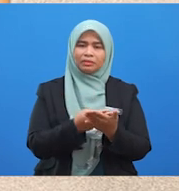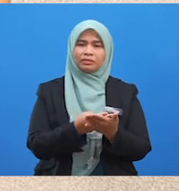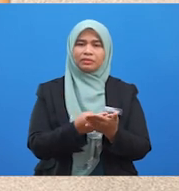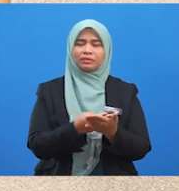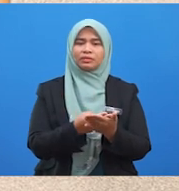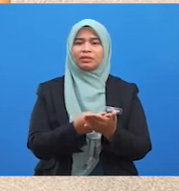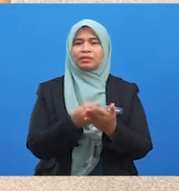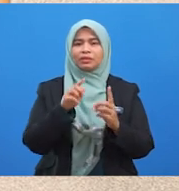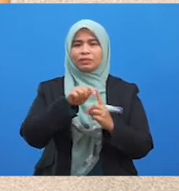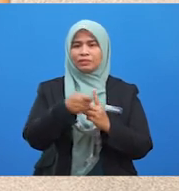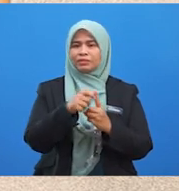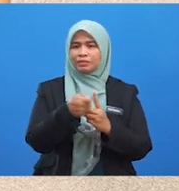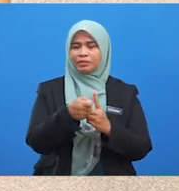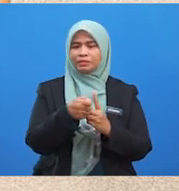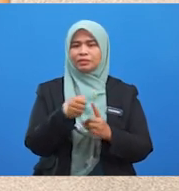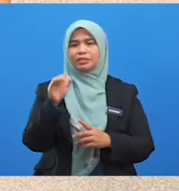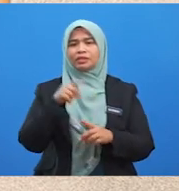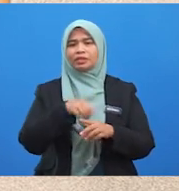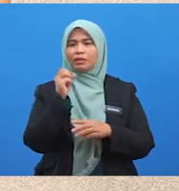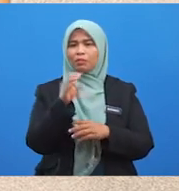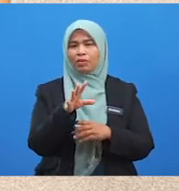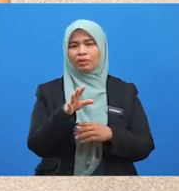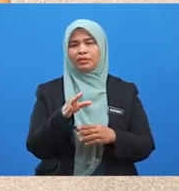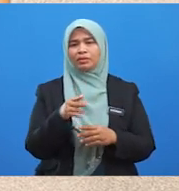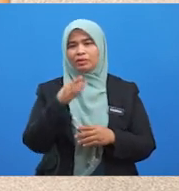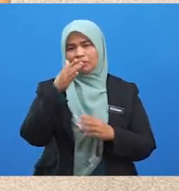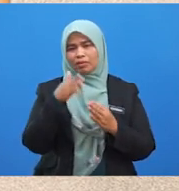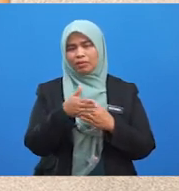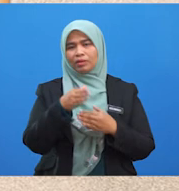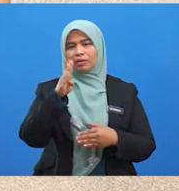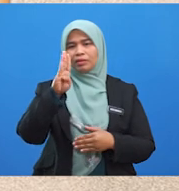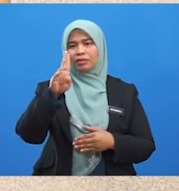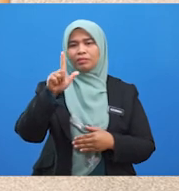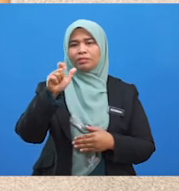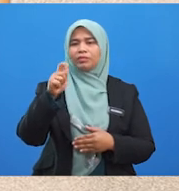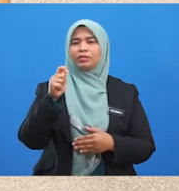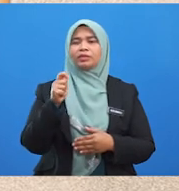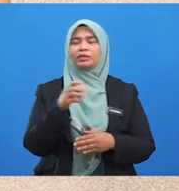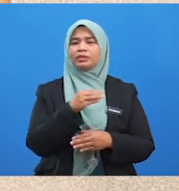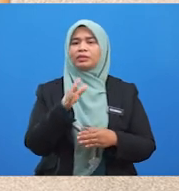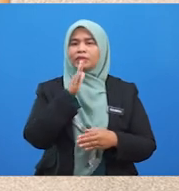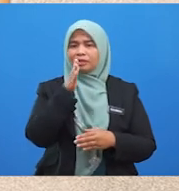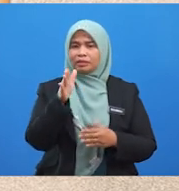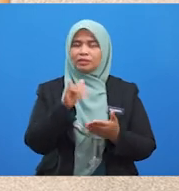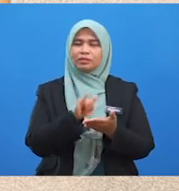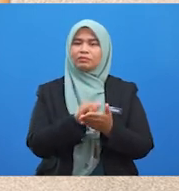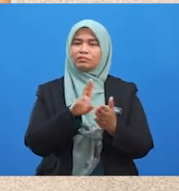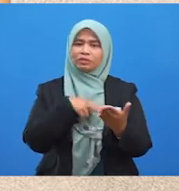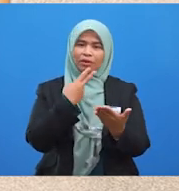dibuang oleh Bulat, lalu nenek itu terjatuh dan mati dalam perjalanan ke hospital.